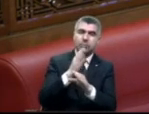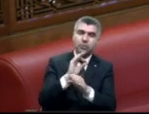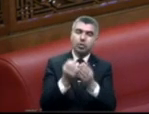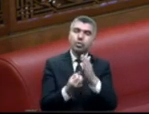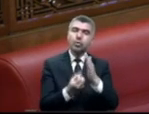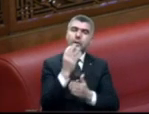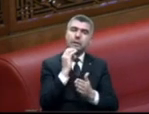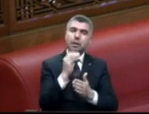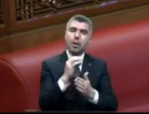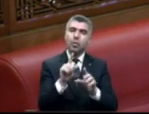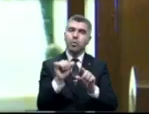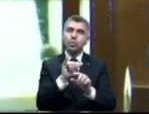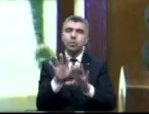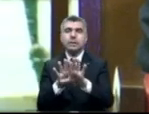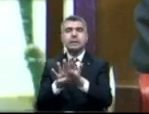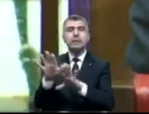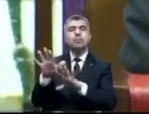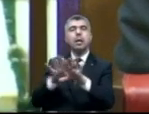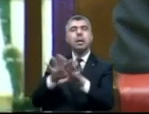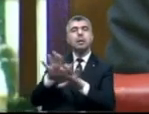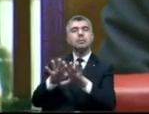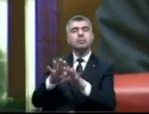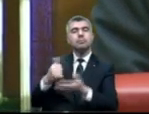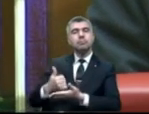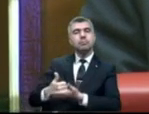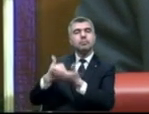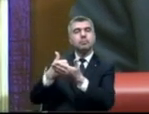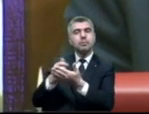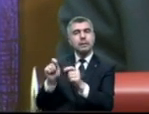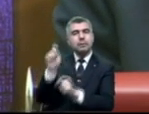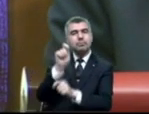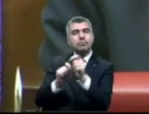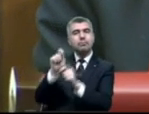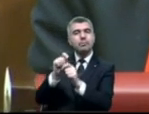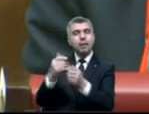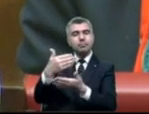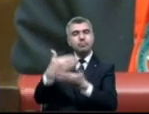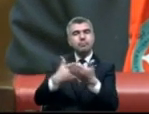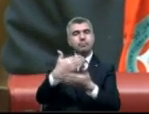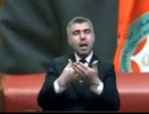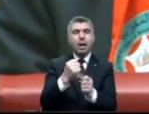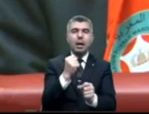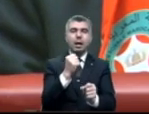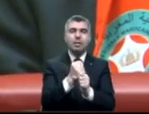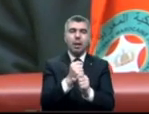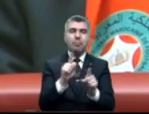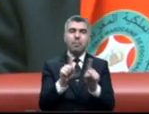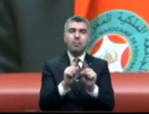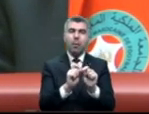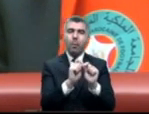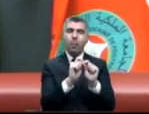إحداث آليات ومساطر لتدبير هذه الخدمات، خصوصا كل ما يتعلق بمعالجة عروض الشغل ضمانا